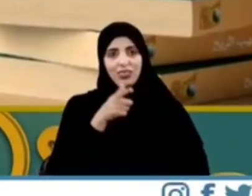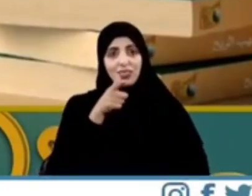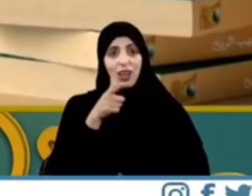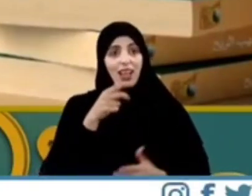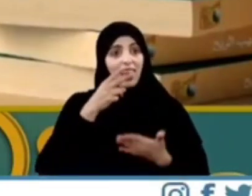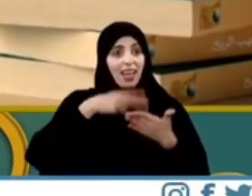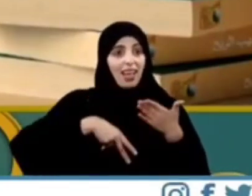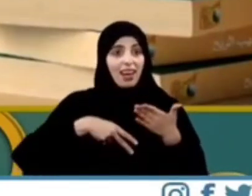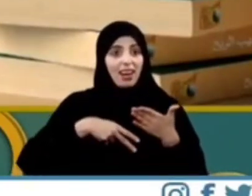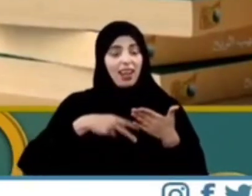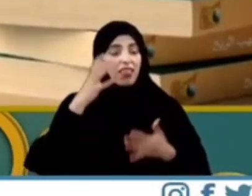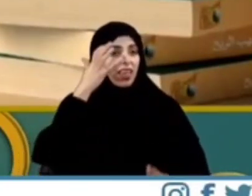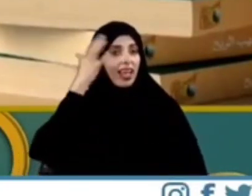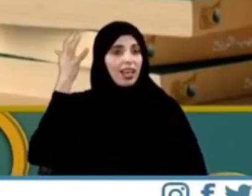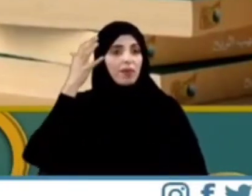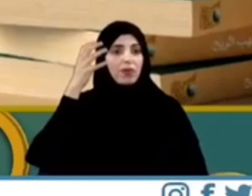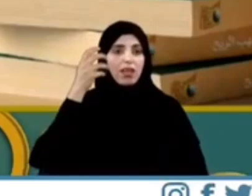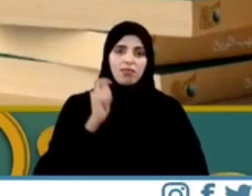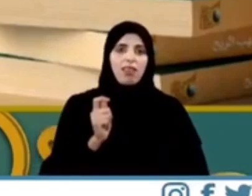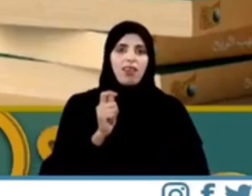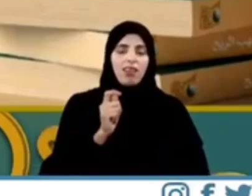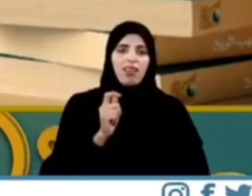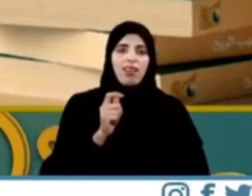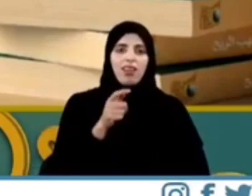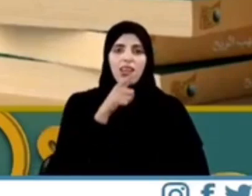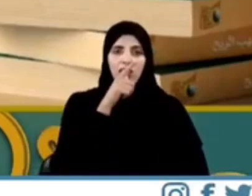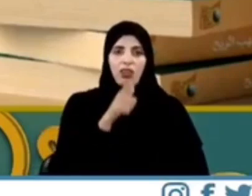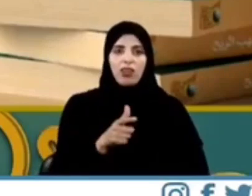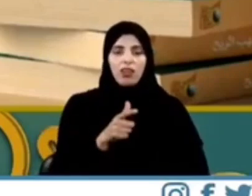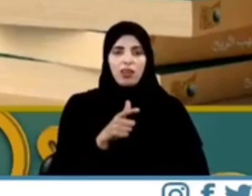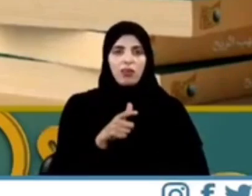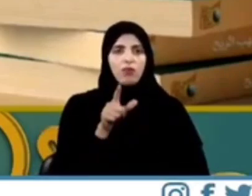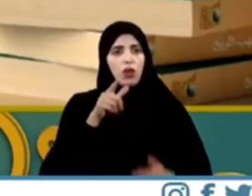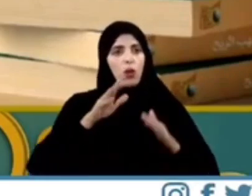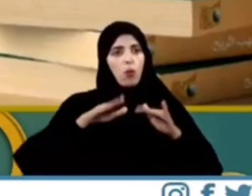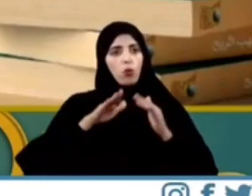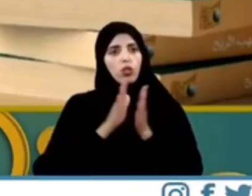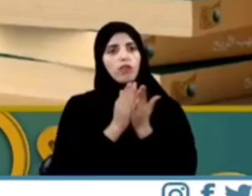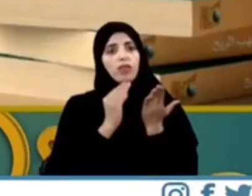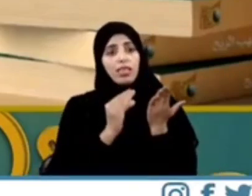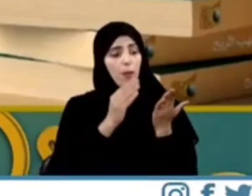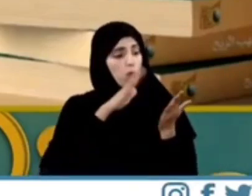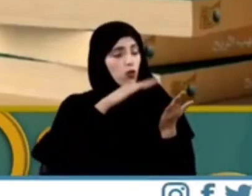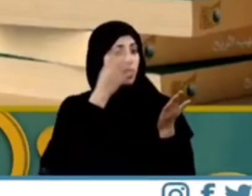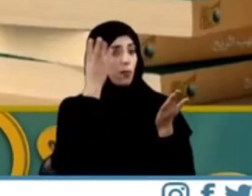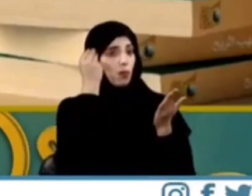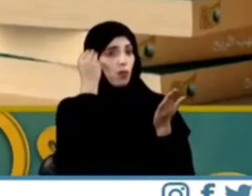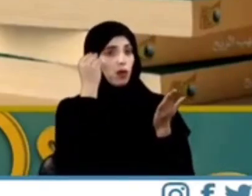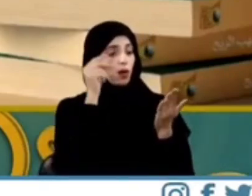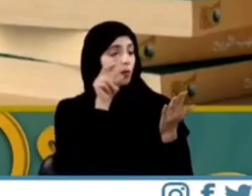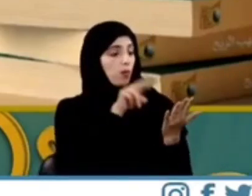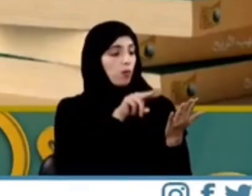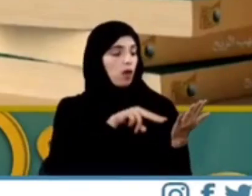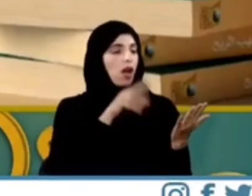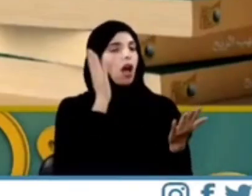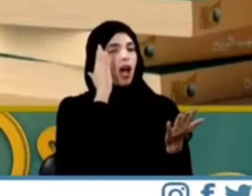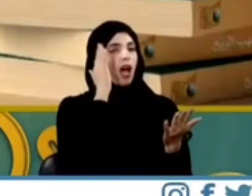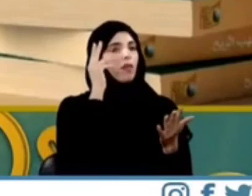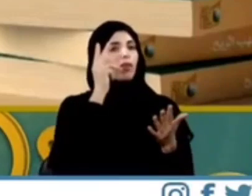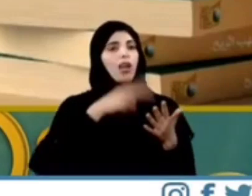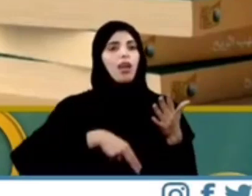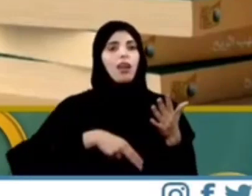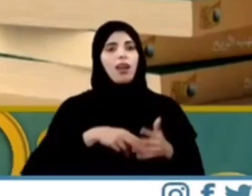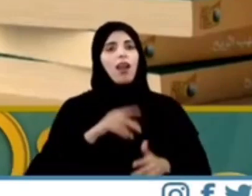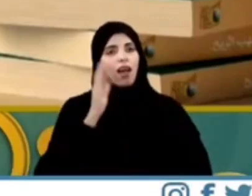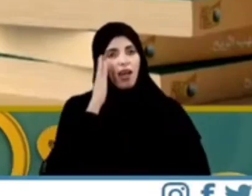حتى القرار يعتبر علمي خالص. يعني أنا بالمناسبة لكنه موجود في الكتاب. من يقرأ الكتاب بيعرف القرار.